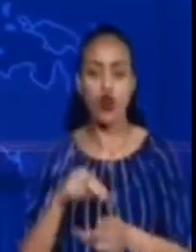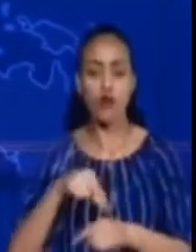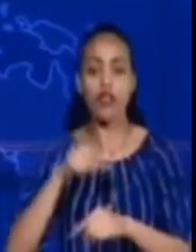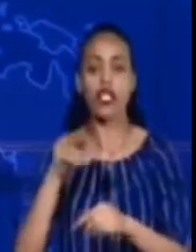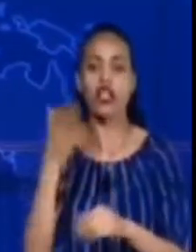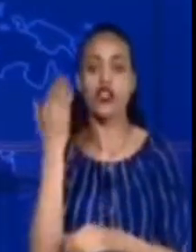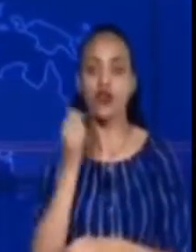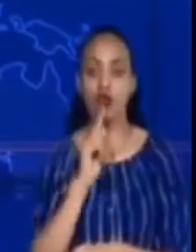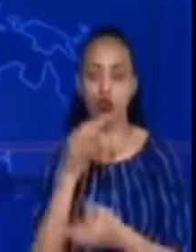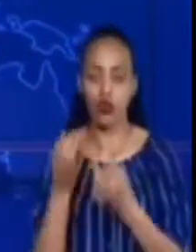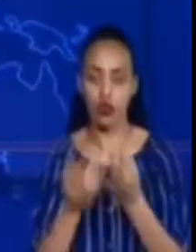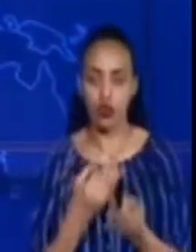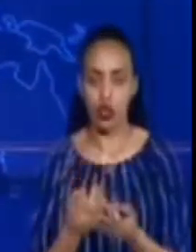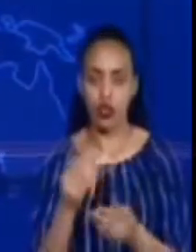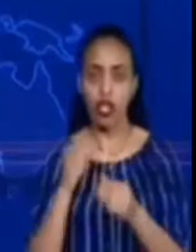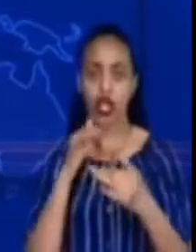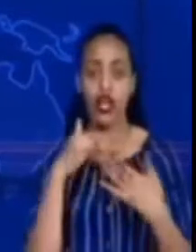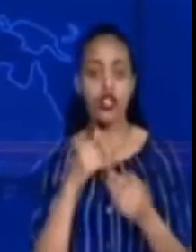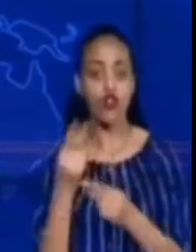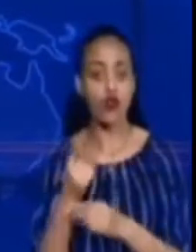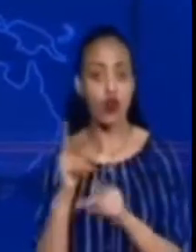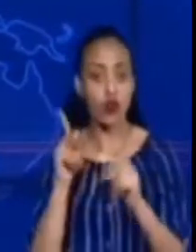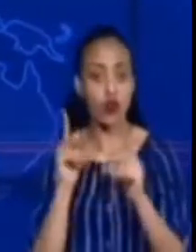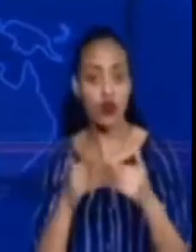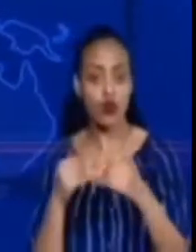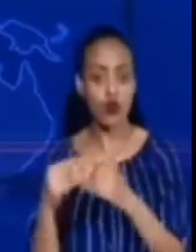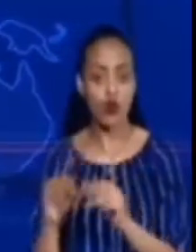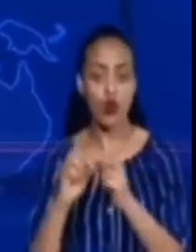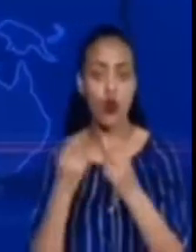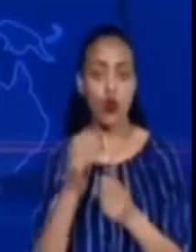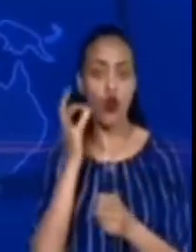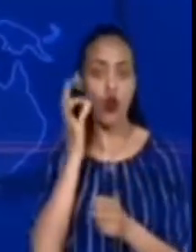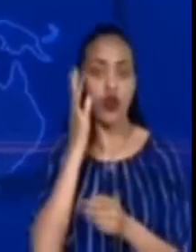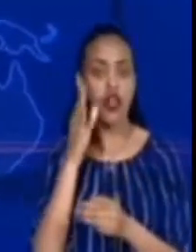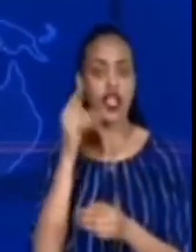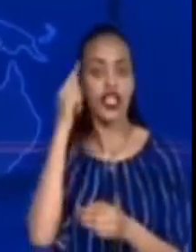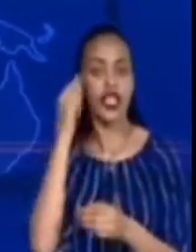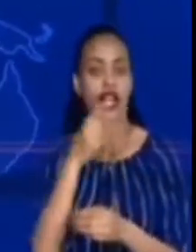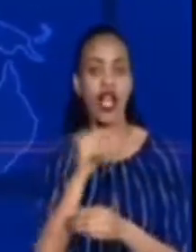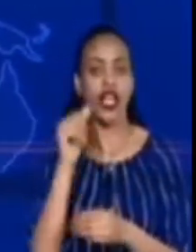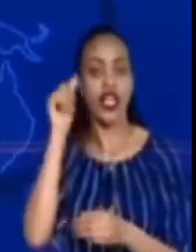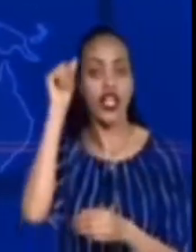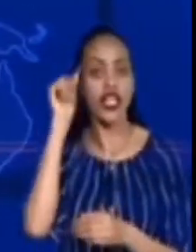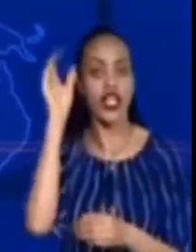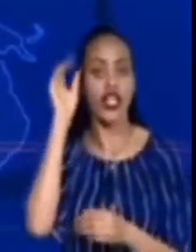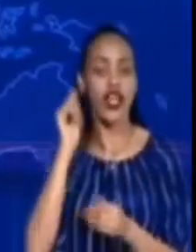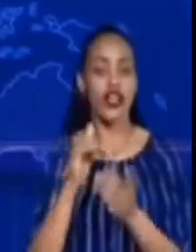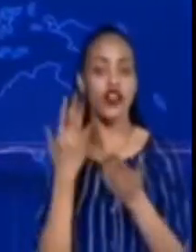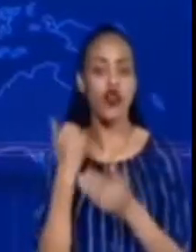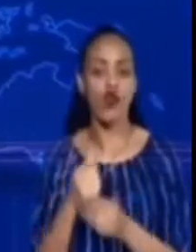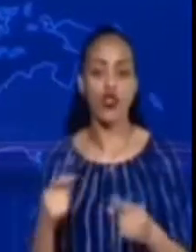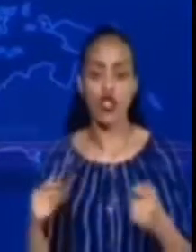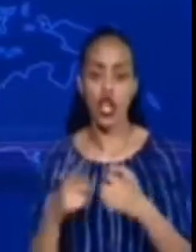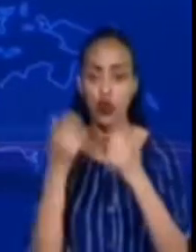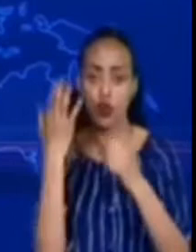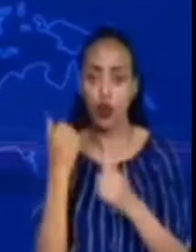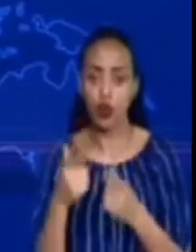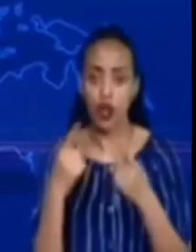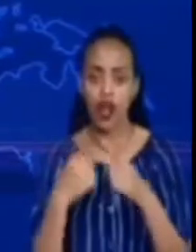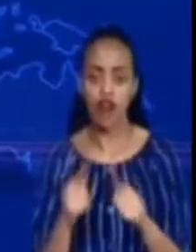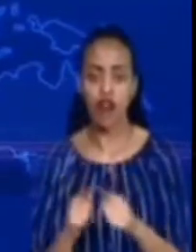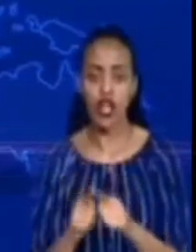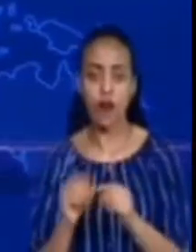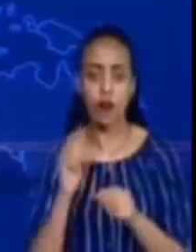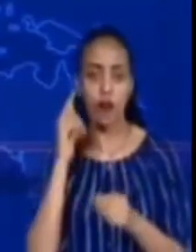meslachual eski negaru mani meslachual rikum zemeda zemedkun ande ustaz alle muslim ust ande